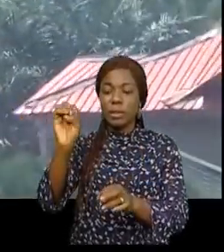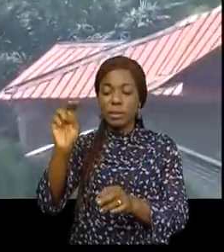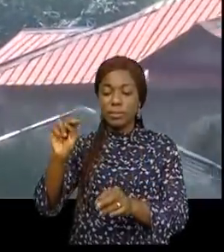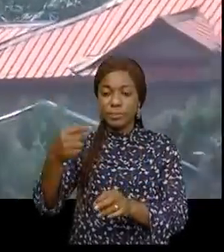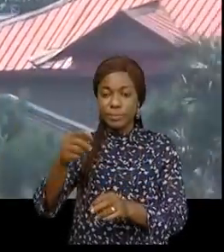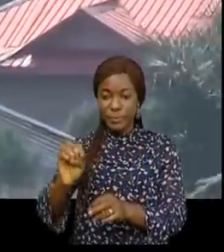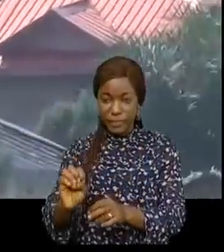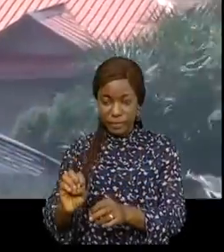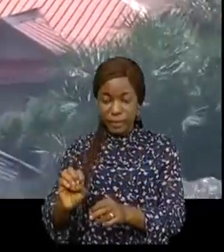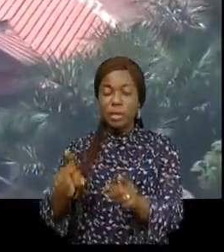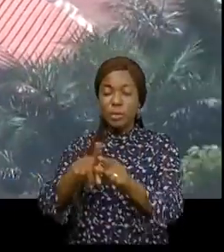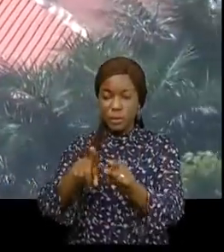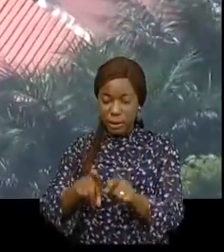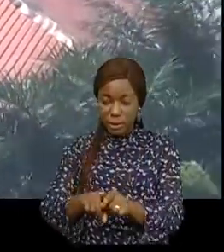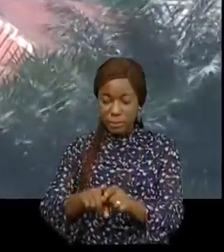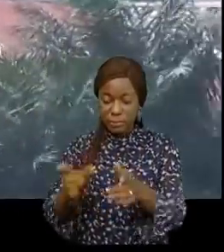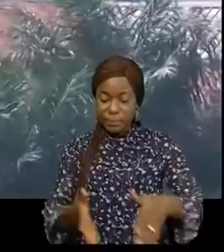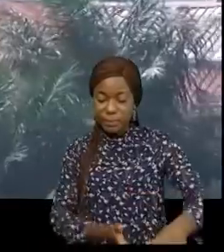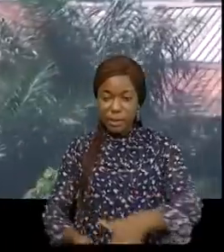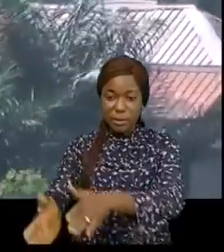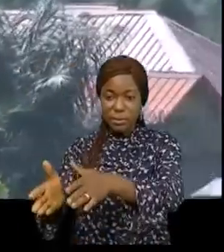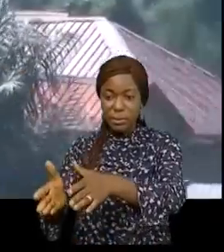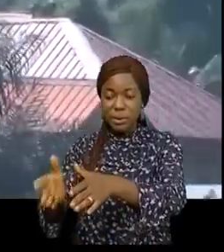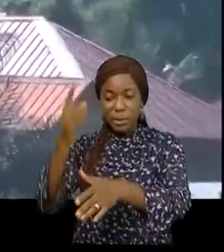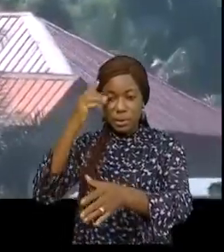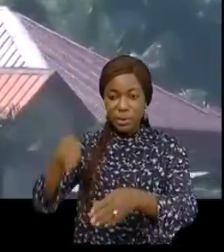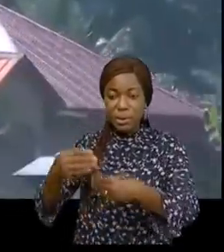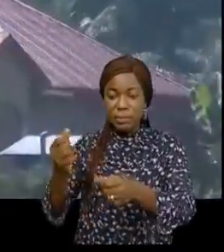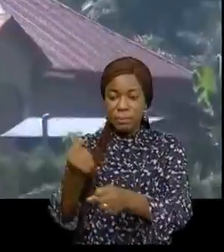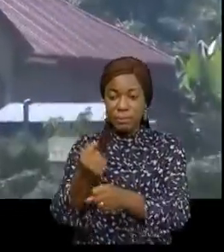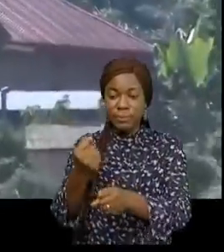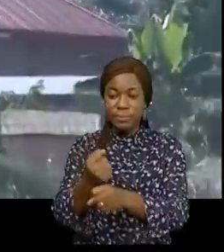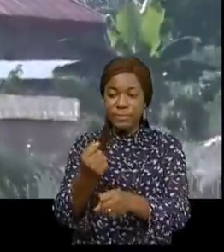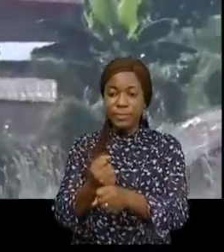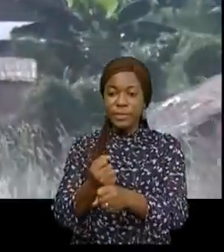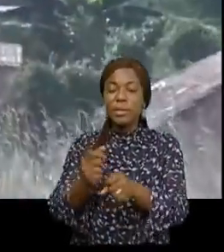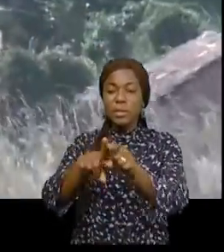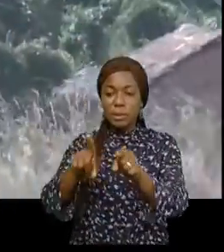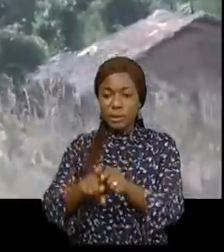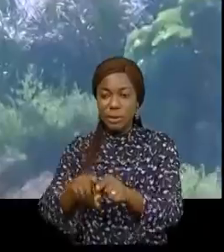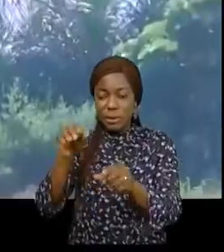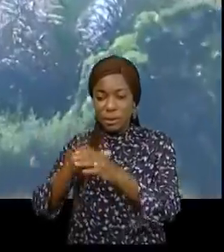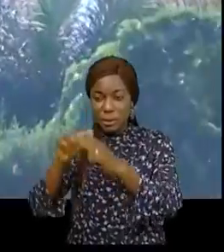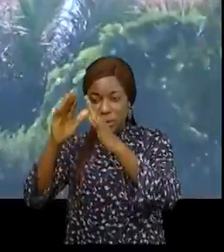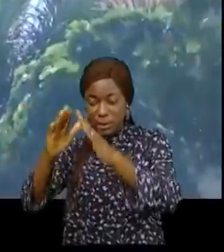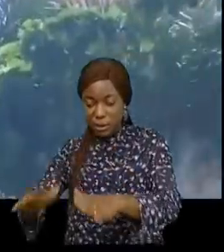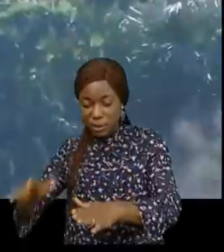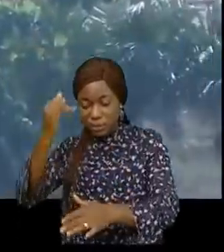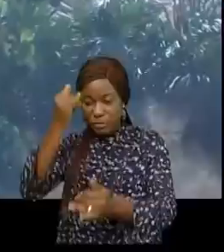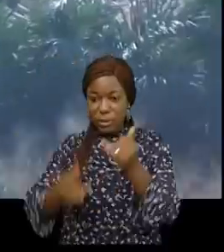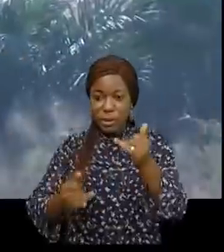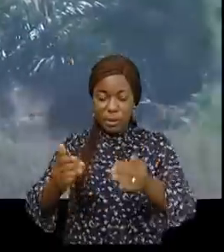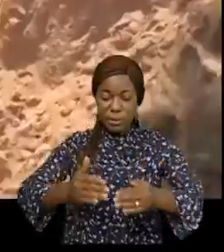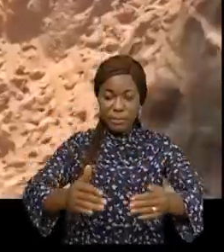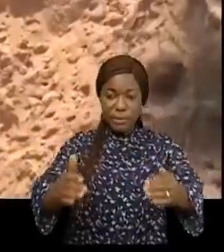qui menacent la voirie urbaine ou la chaussée, la nécessité d'une mise en commun de tous les acteurs qui interviennent dans les lotissements pour mettre fin à l'avancement de